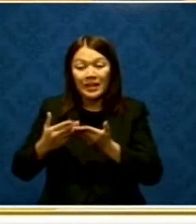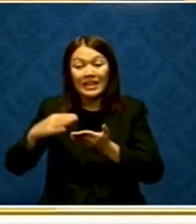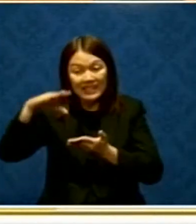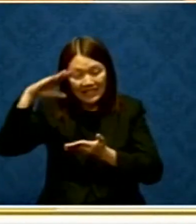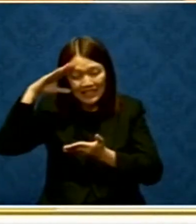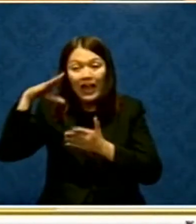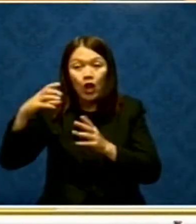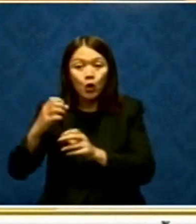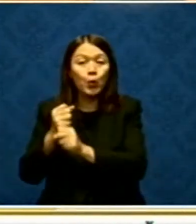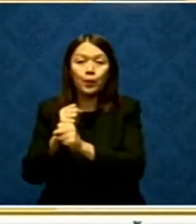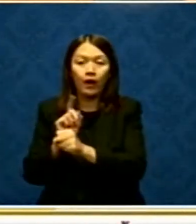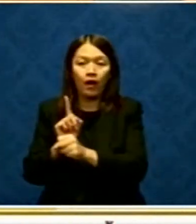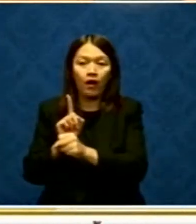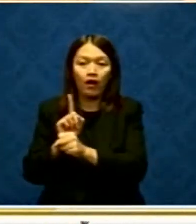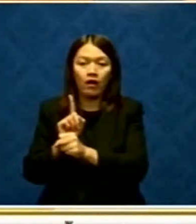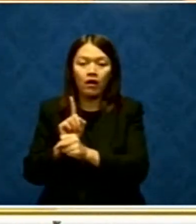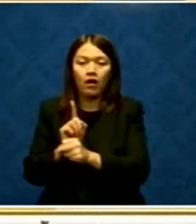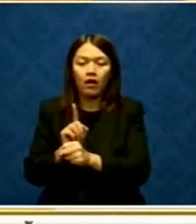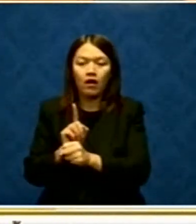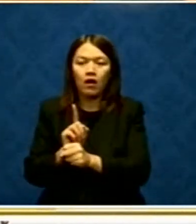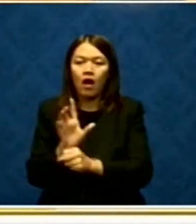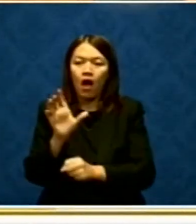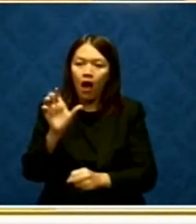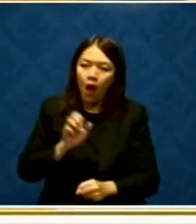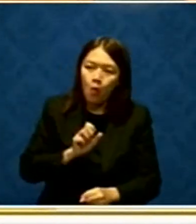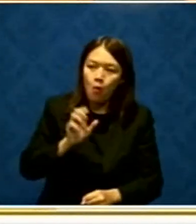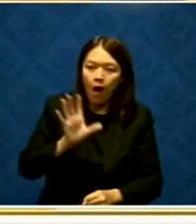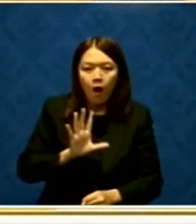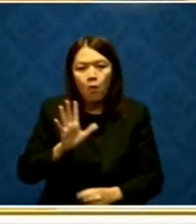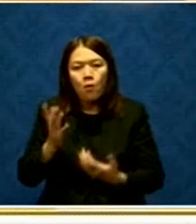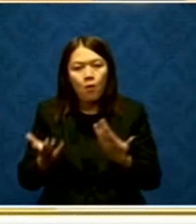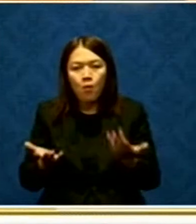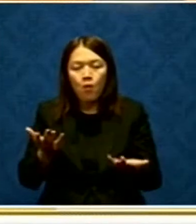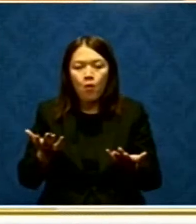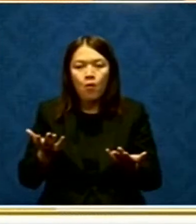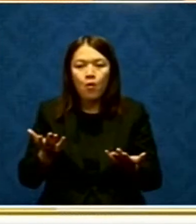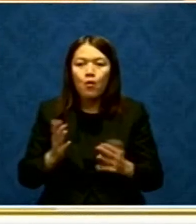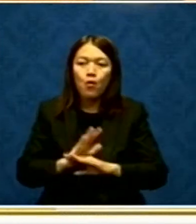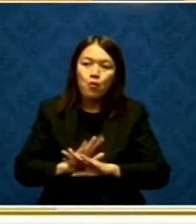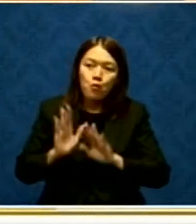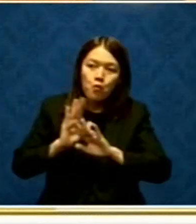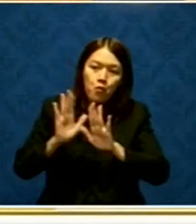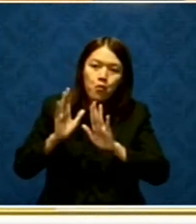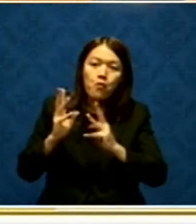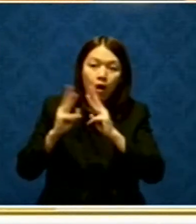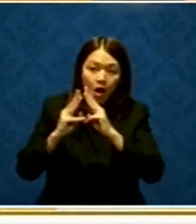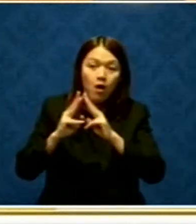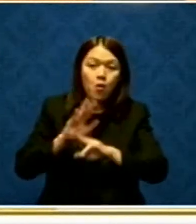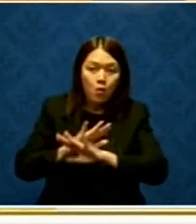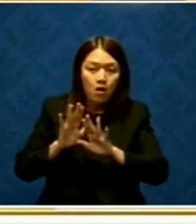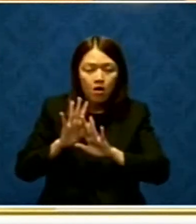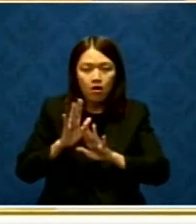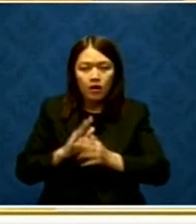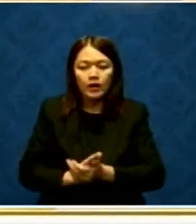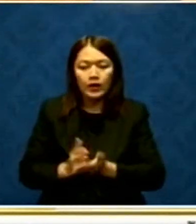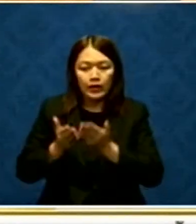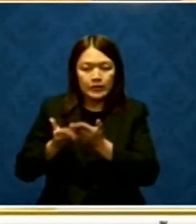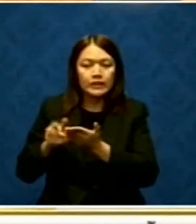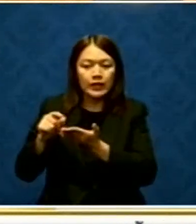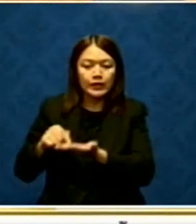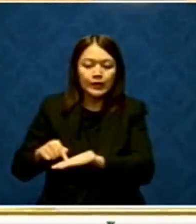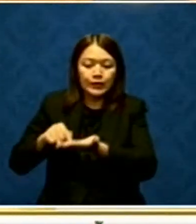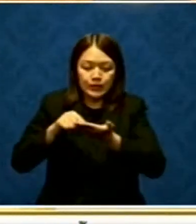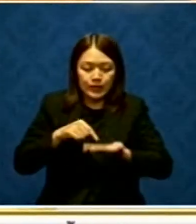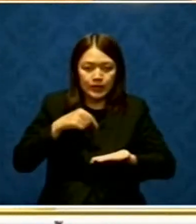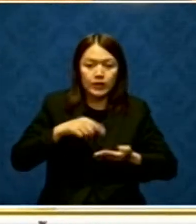ปอย่างไรว่าจะใช้ไม่ใช้จะเอาไม่เอาจะยกเลิกหรือไม่ยกสัญญากองทัพเรือก็จะเสนอม